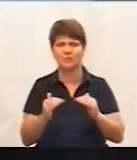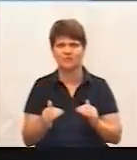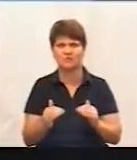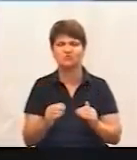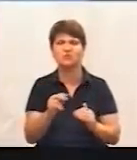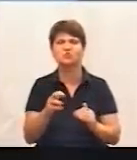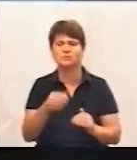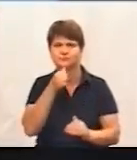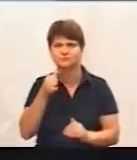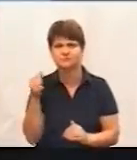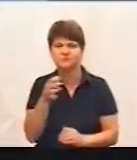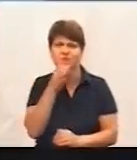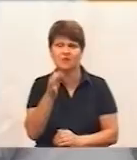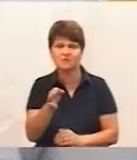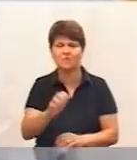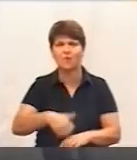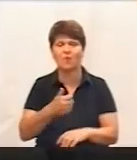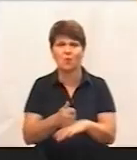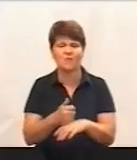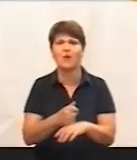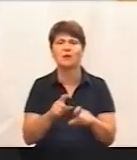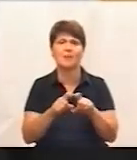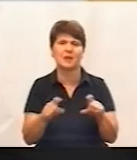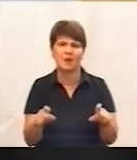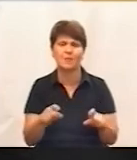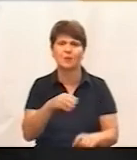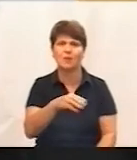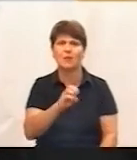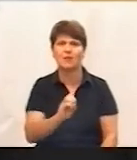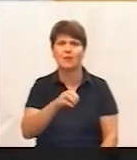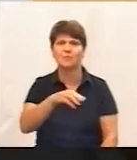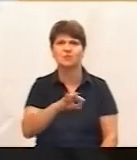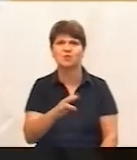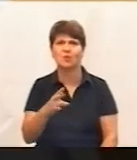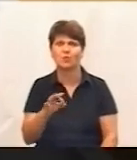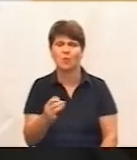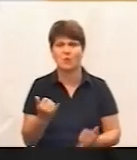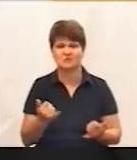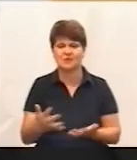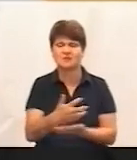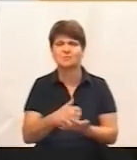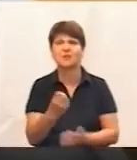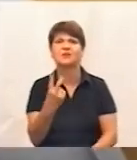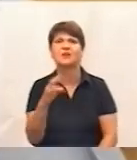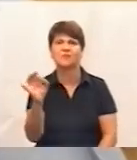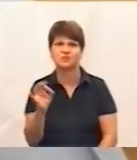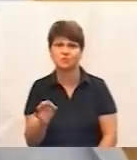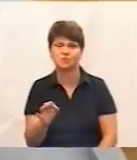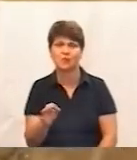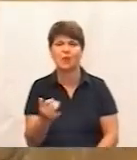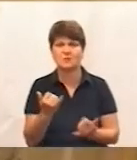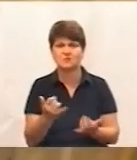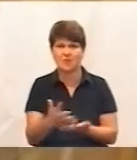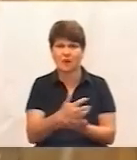департаменту Василь Темченко. На сьогоднішній день зібрали майже 12% від общої площі. Якщо касається урожайності, то сьогодні